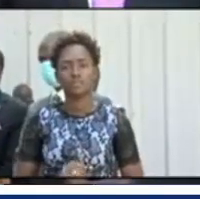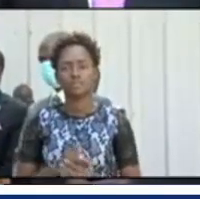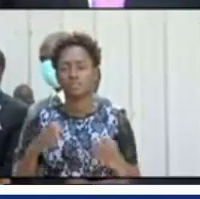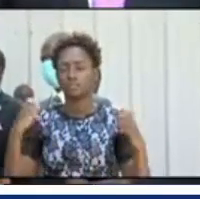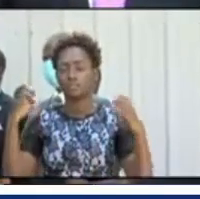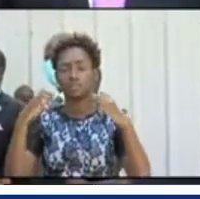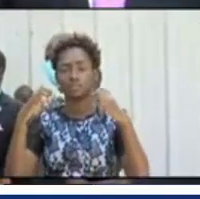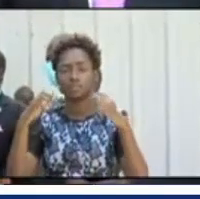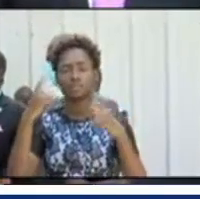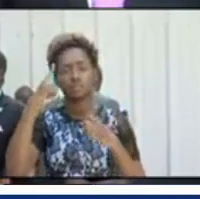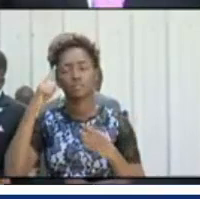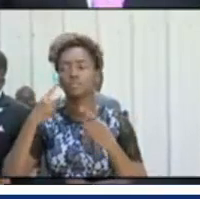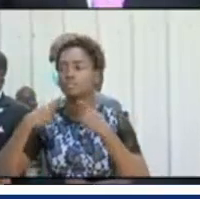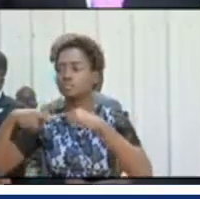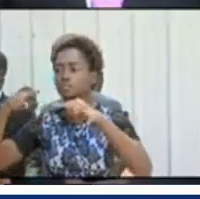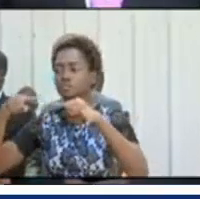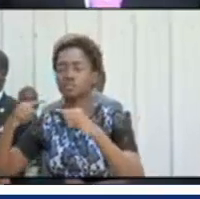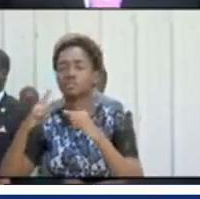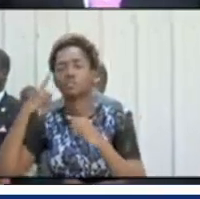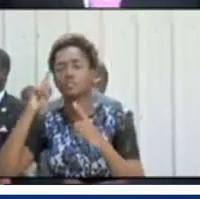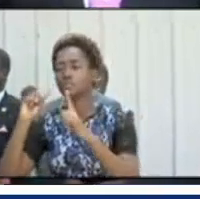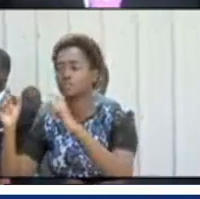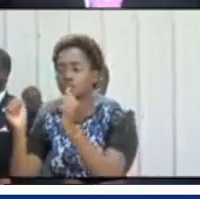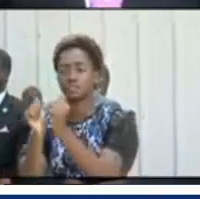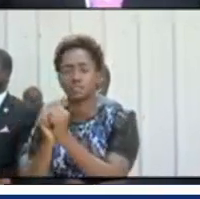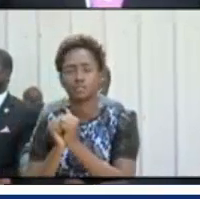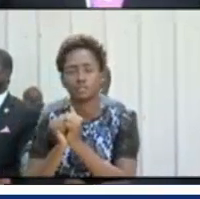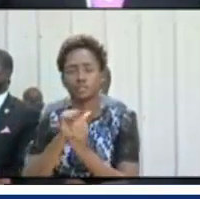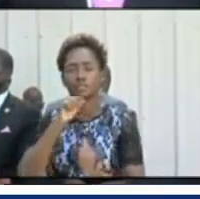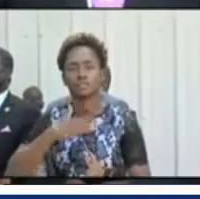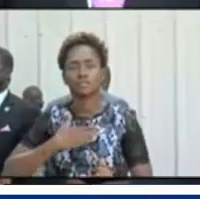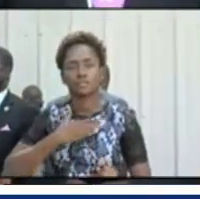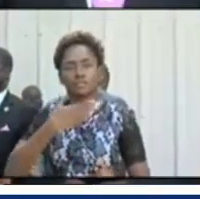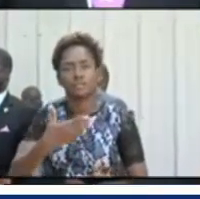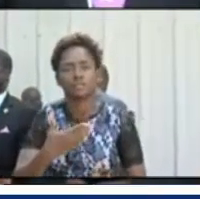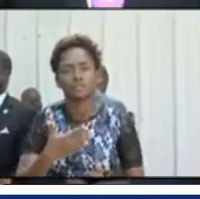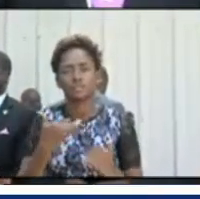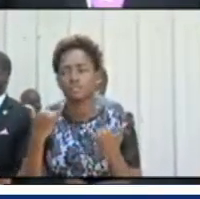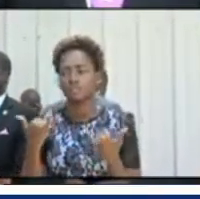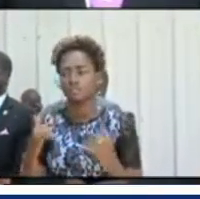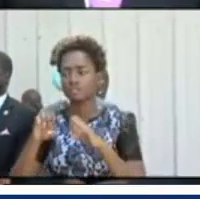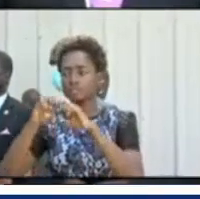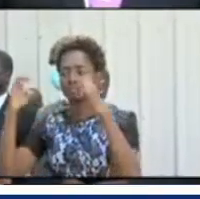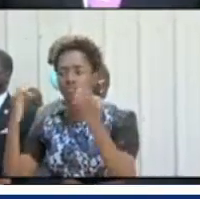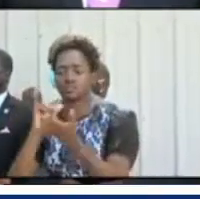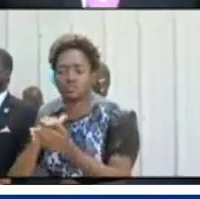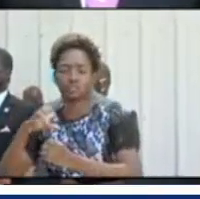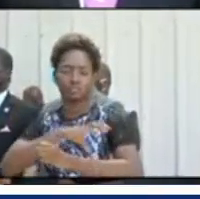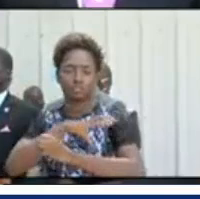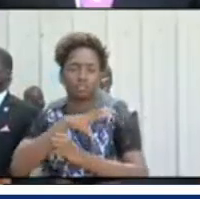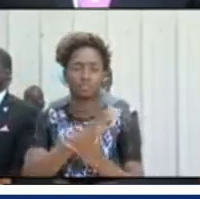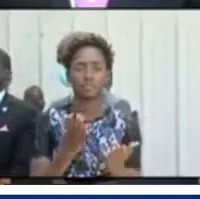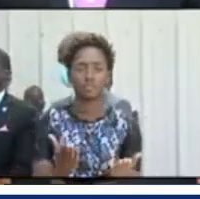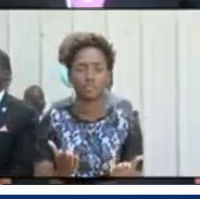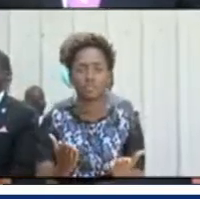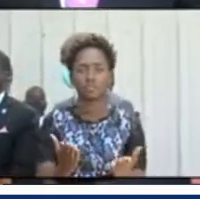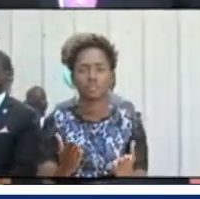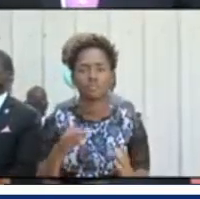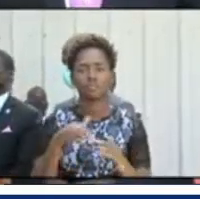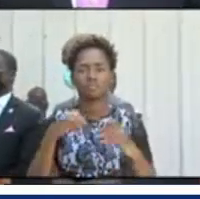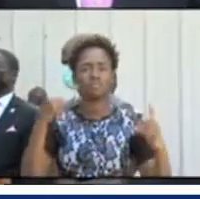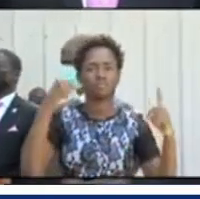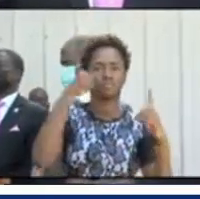comment nous adresser ensemble. Nous pas obligé que aujourd'hui c'est équipe ça qui sous pouvoir on